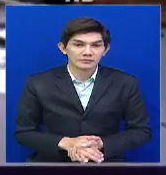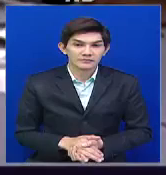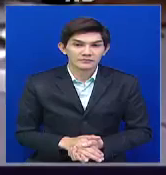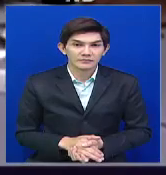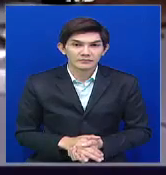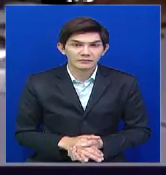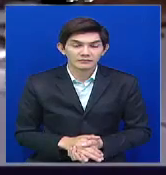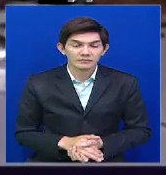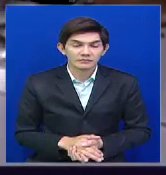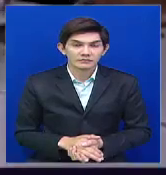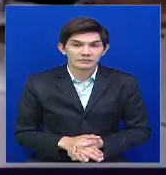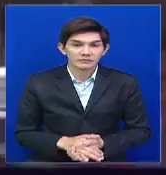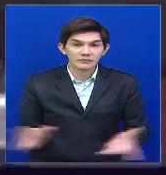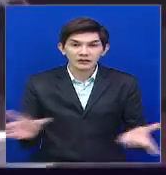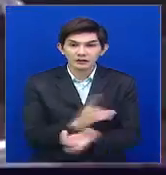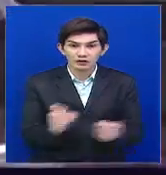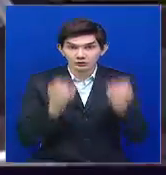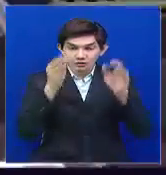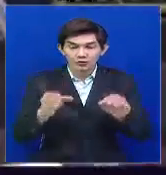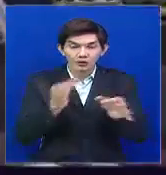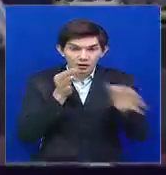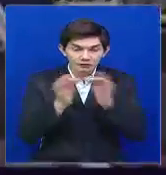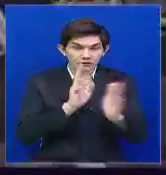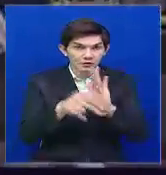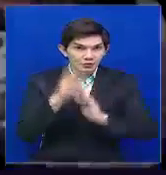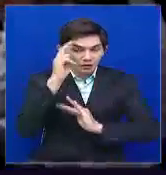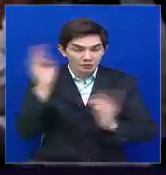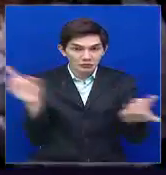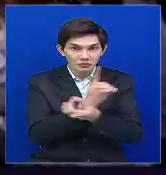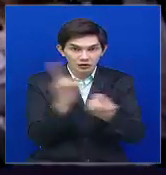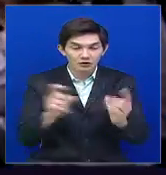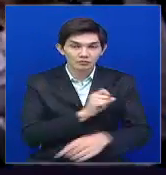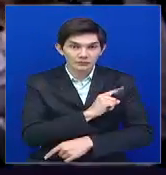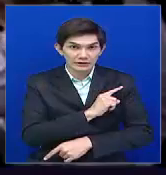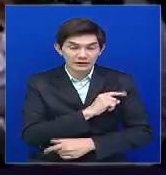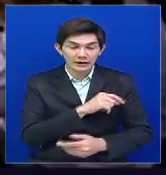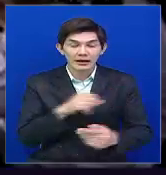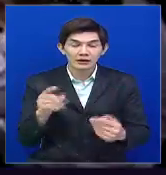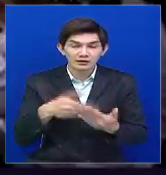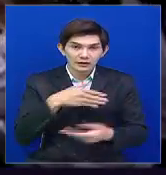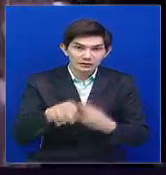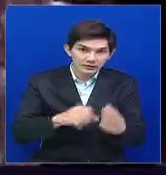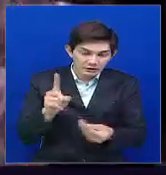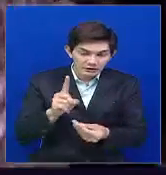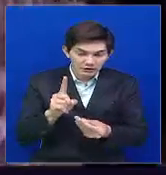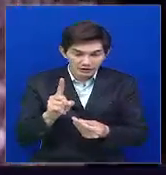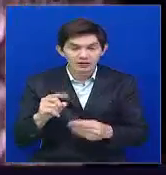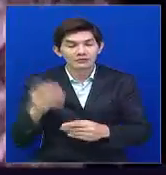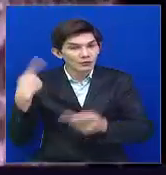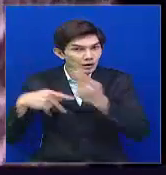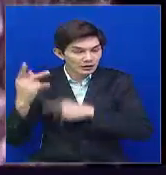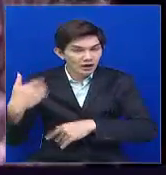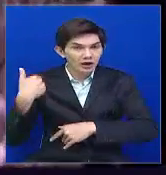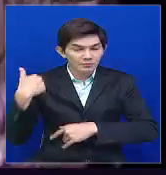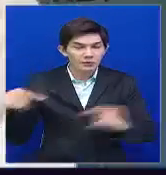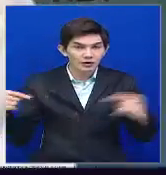ครูสังคมเป็นผู้มีบทบาทในการถ่ายทอดความรู้ด้านสังคมศาสนาเศรษฐศาสตร์ภูมิศาสตร์และประวัติศาสตร์ซึ่